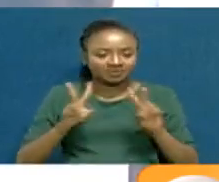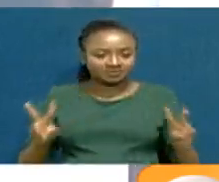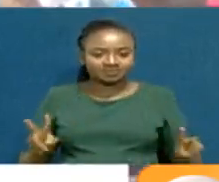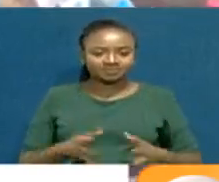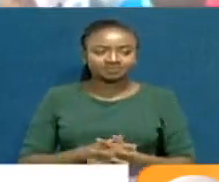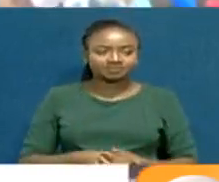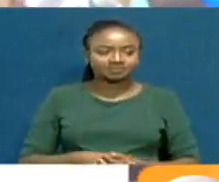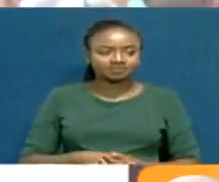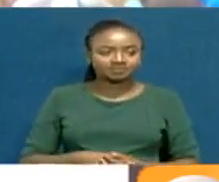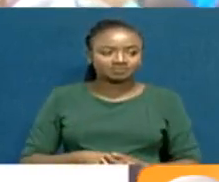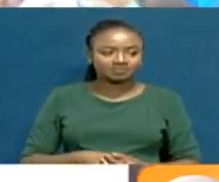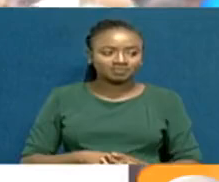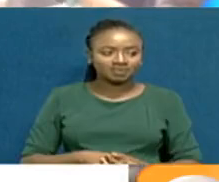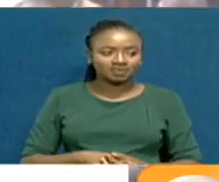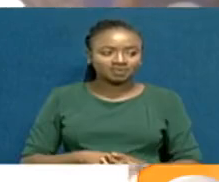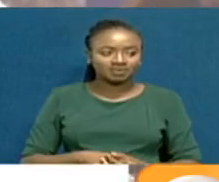sawa sawa naleta